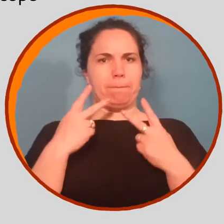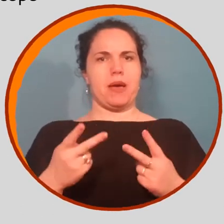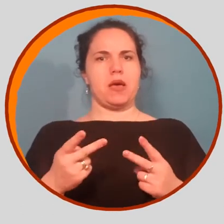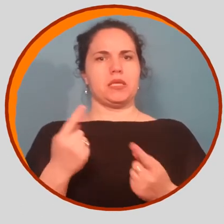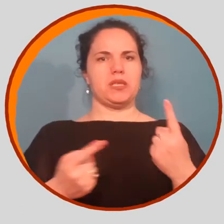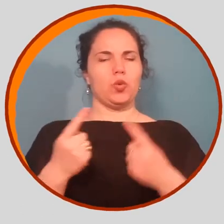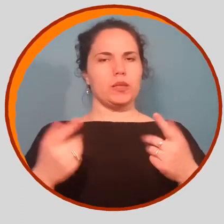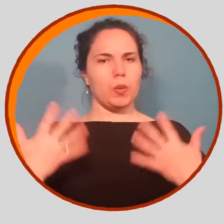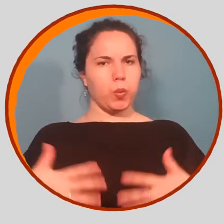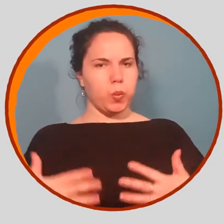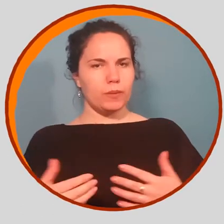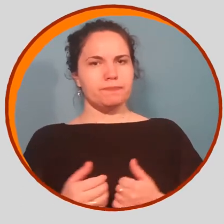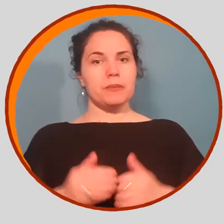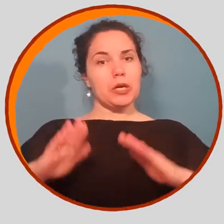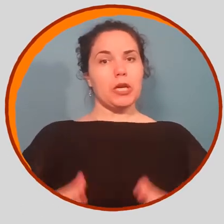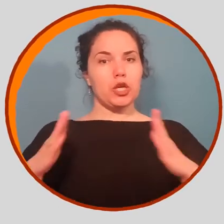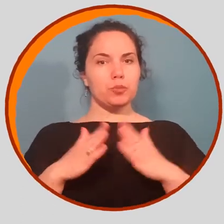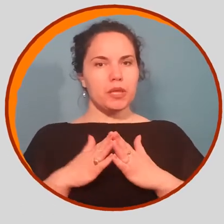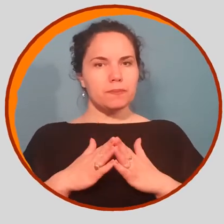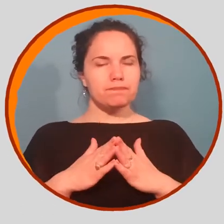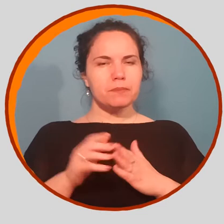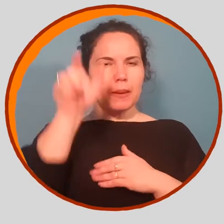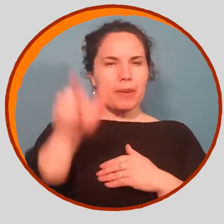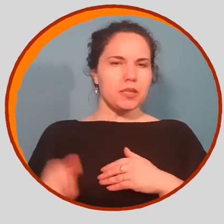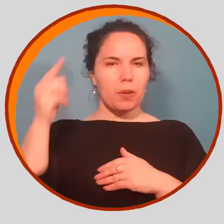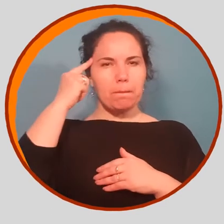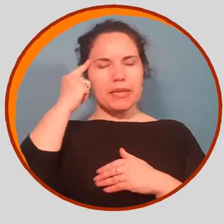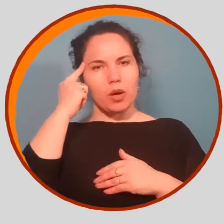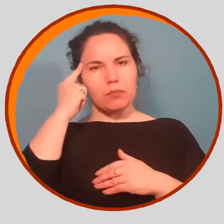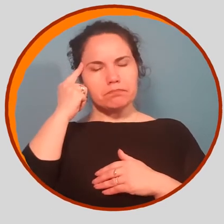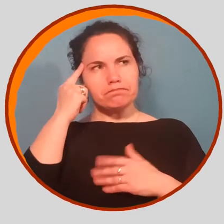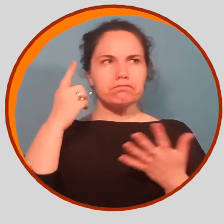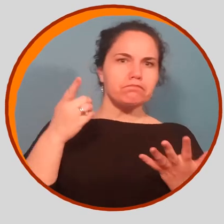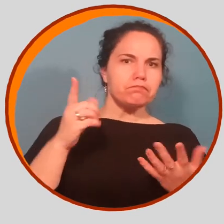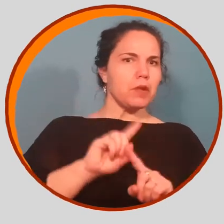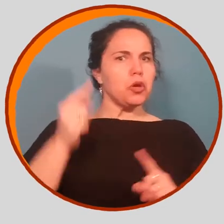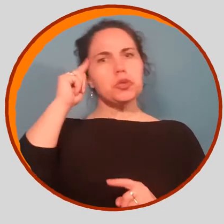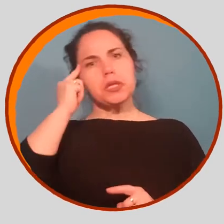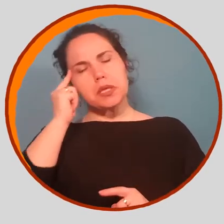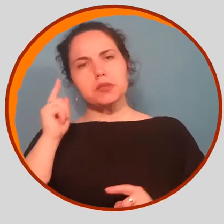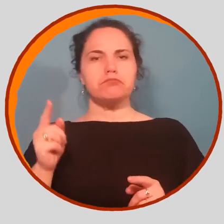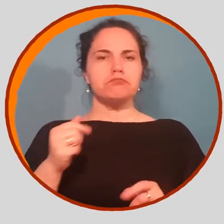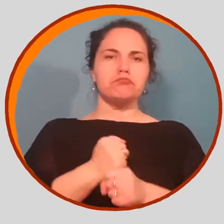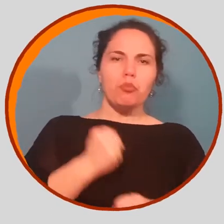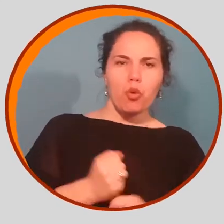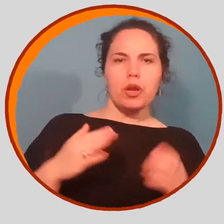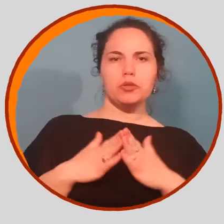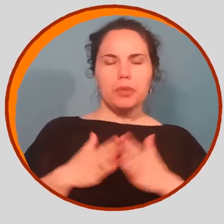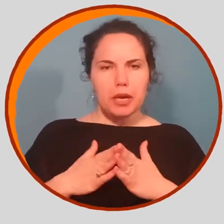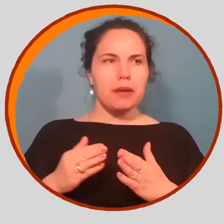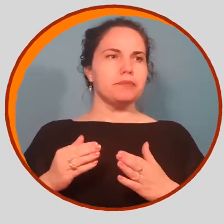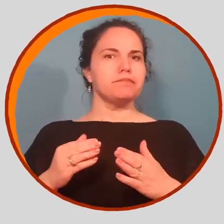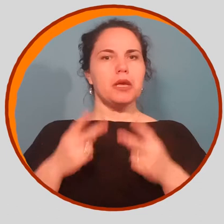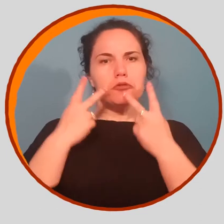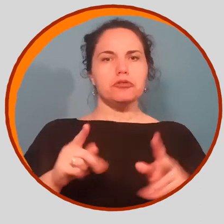sukses situata të vështira, që do të thotë konsiderohen rreziqet e situatës, ama merret më e mira e mundshme